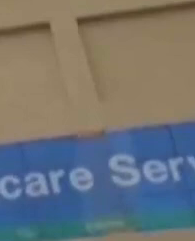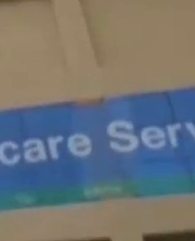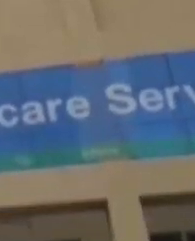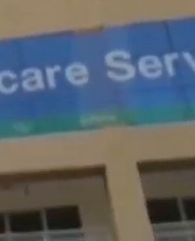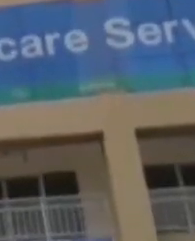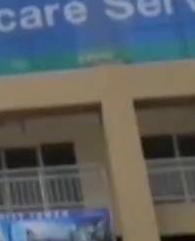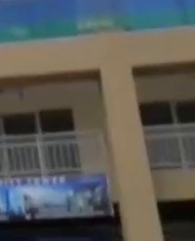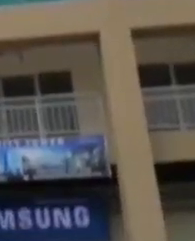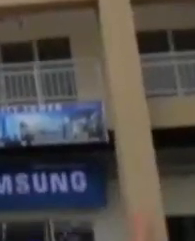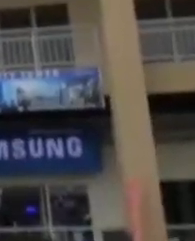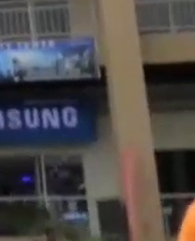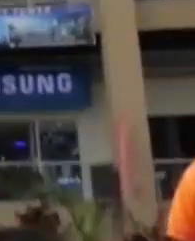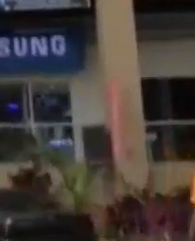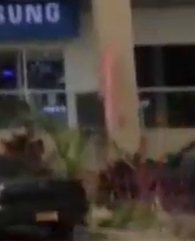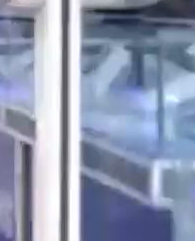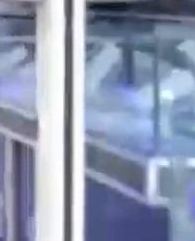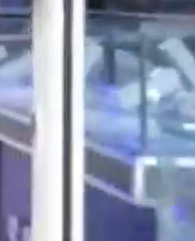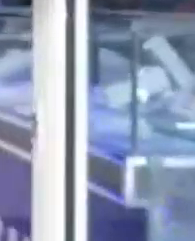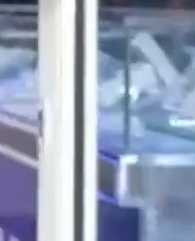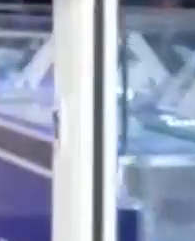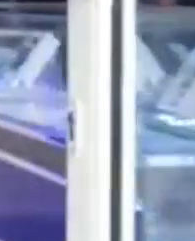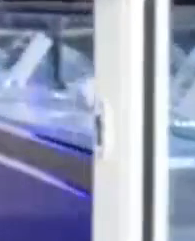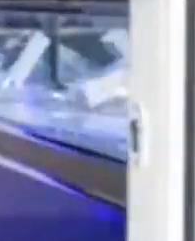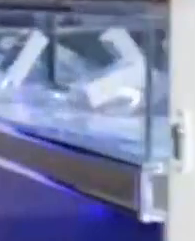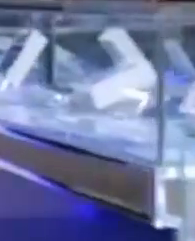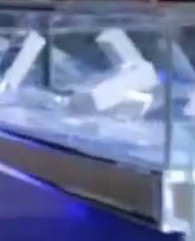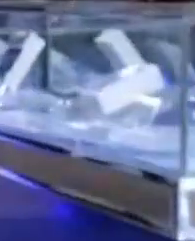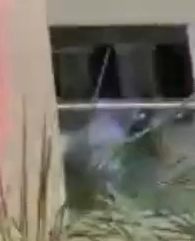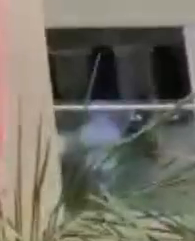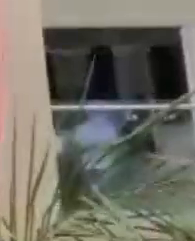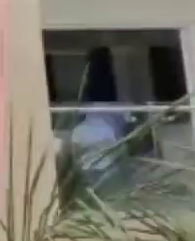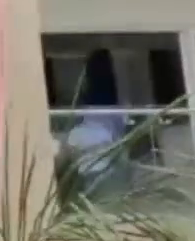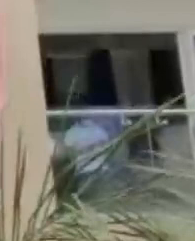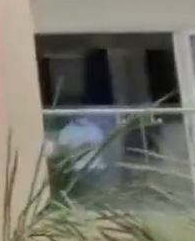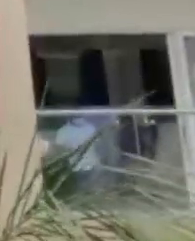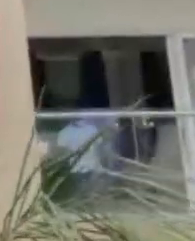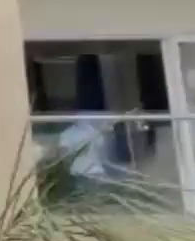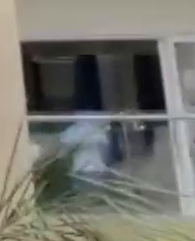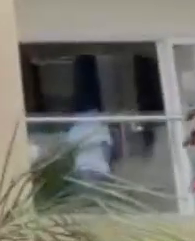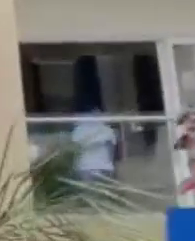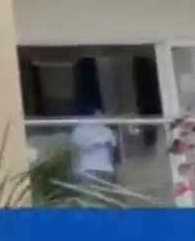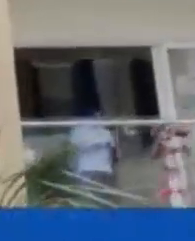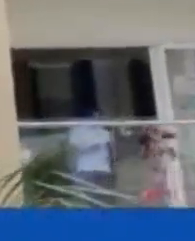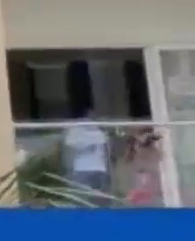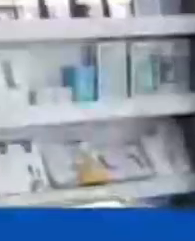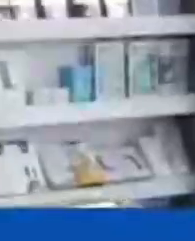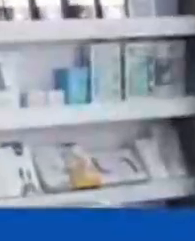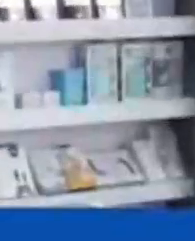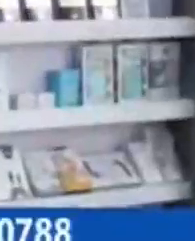wa Kigali City Tower ku muryango wa 17 ahateganye na Tedemir. Uzahabwirwa n'amabendera ya Samsung akuyobora.